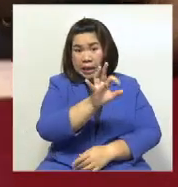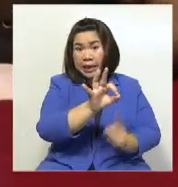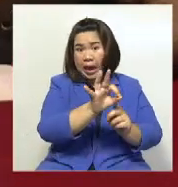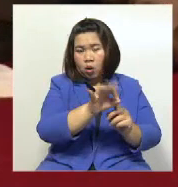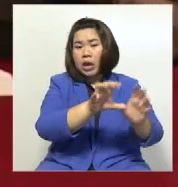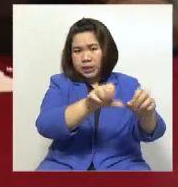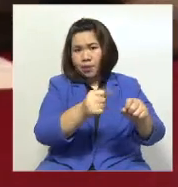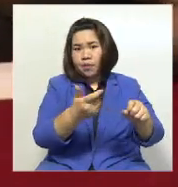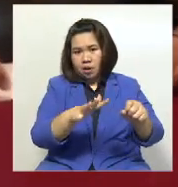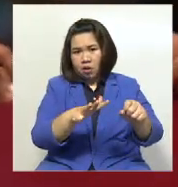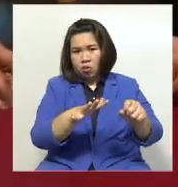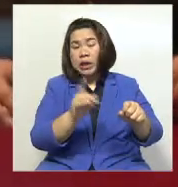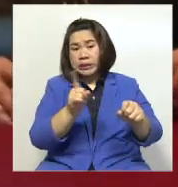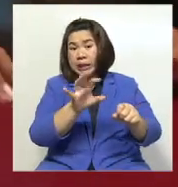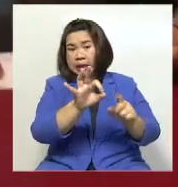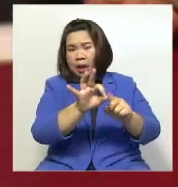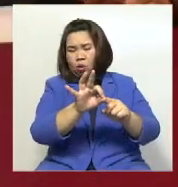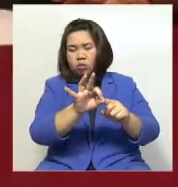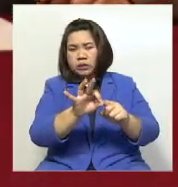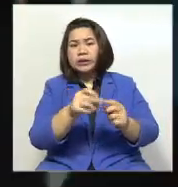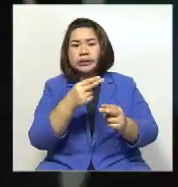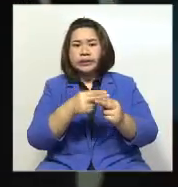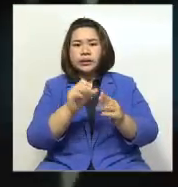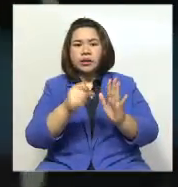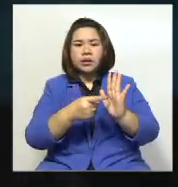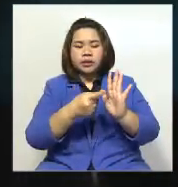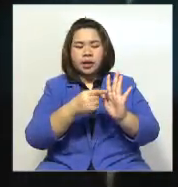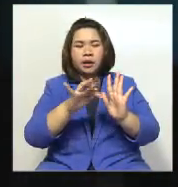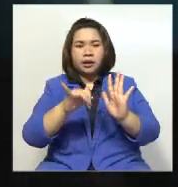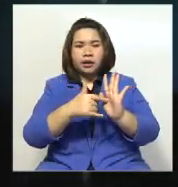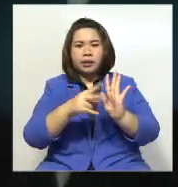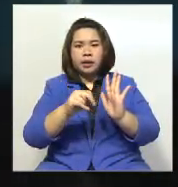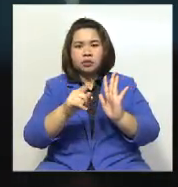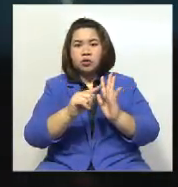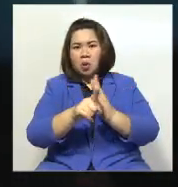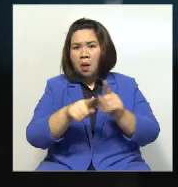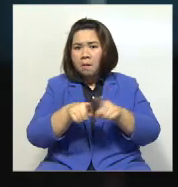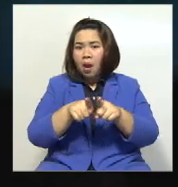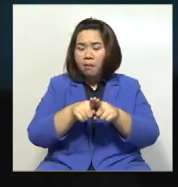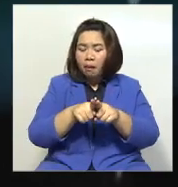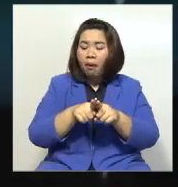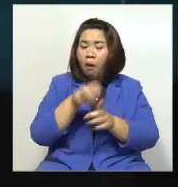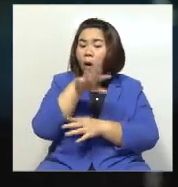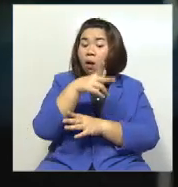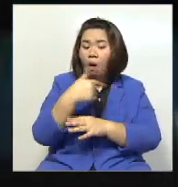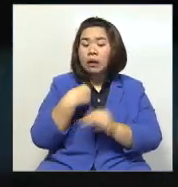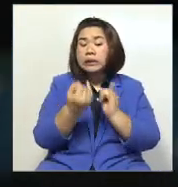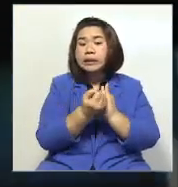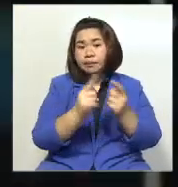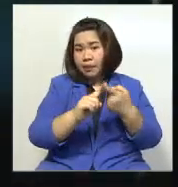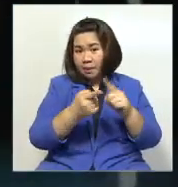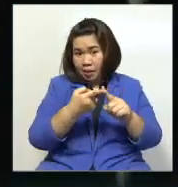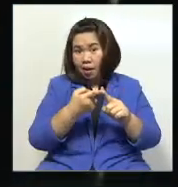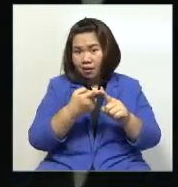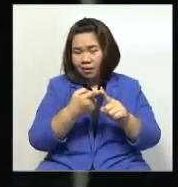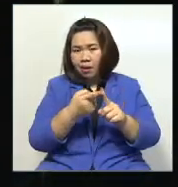จจับกุมไปแล้วก่อนหน้านี้ใน9คนนี้ประกอบด้วยนายสายันศรีสุขผู้ทำหน้าที่แฝงเป็นเพื่อนของผู้เสียชีวิตเพื่อจะ